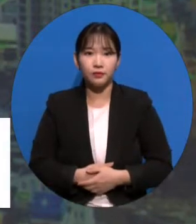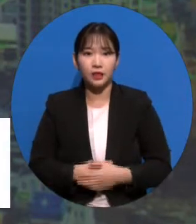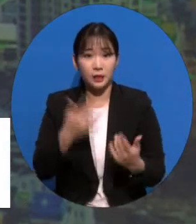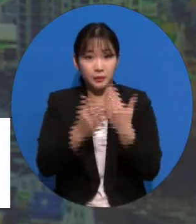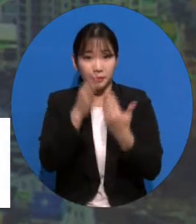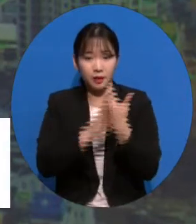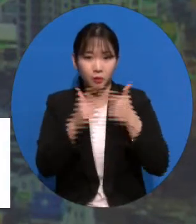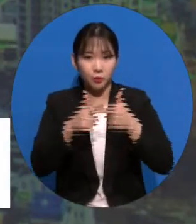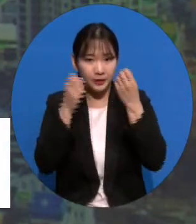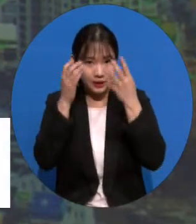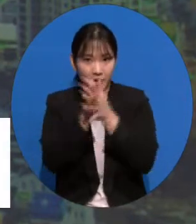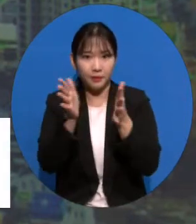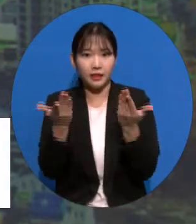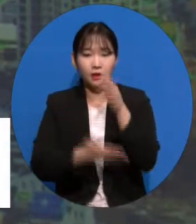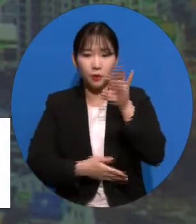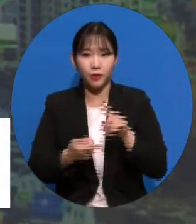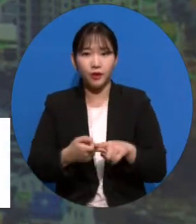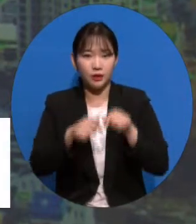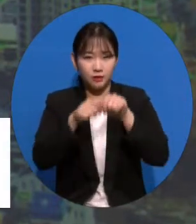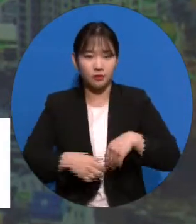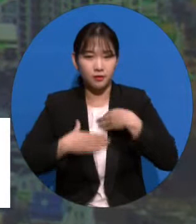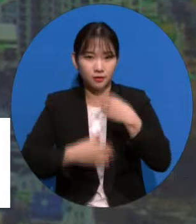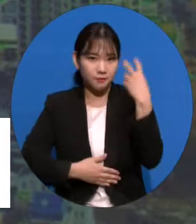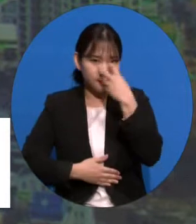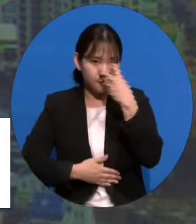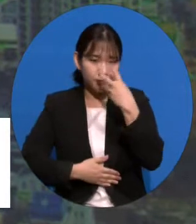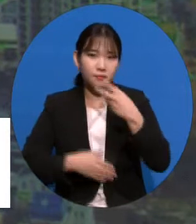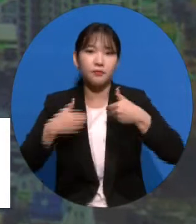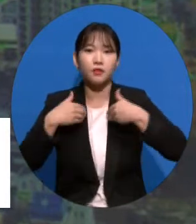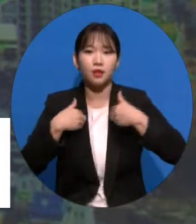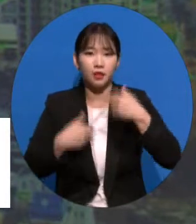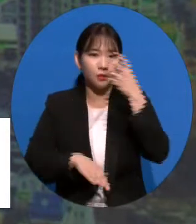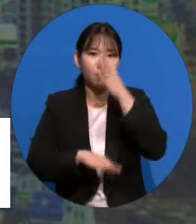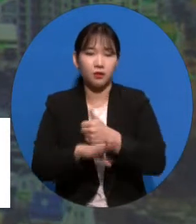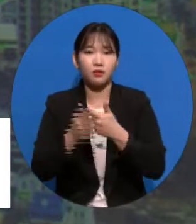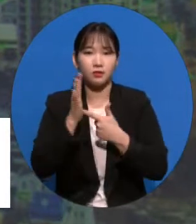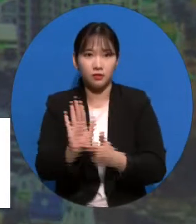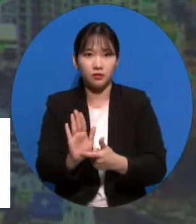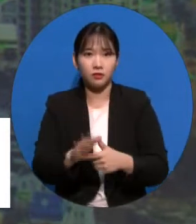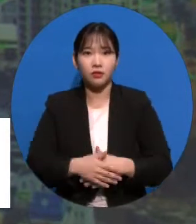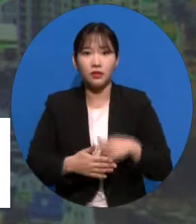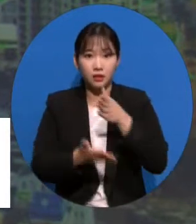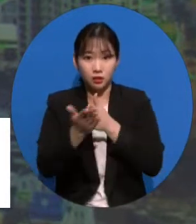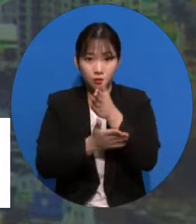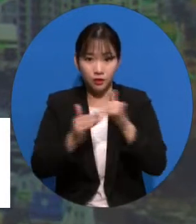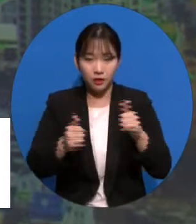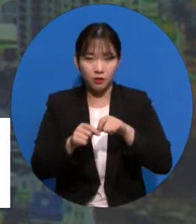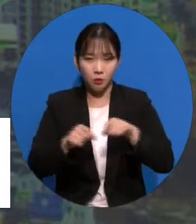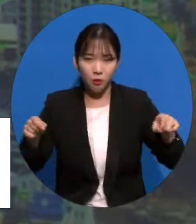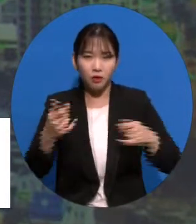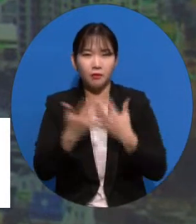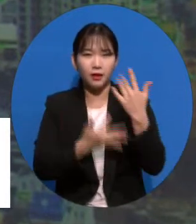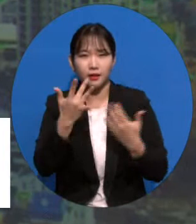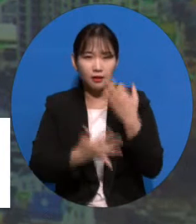불이 난 목포 신축 아파트 공사 현장에 대해 정밀 안전 진단이 필요하다는 조사 결과가 나왔습니다. 전문가들은 장시간